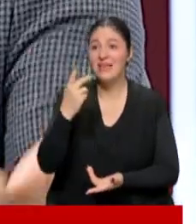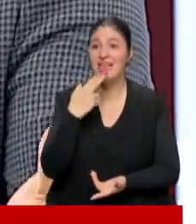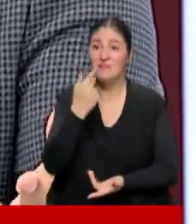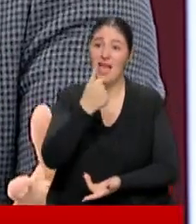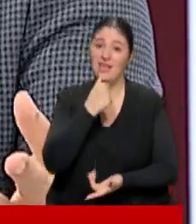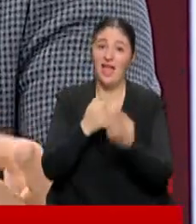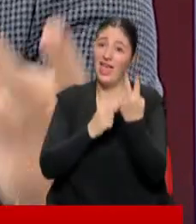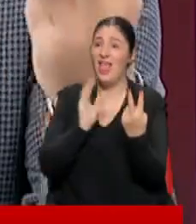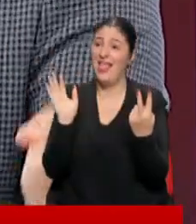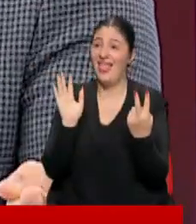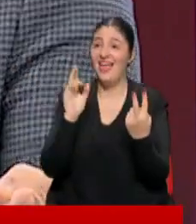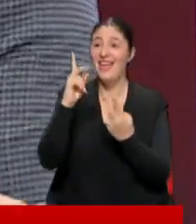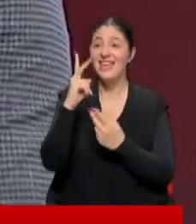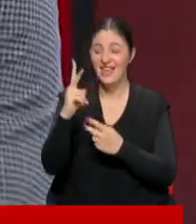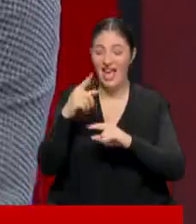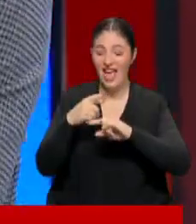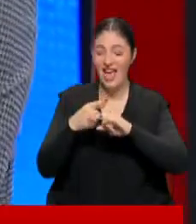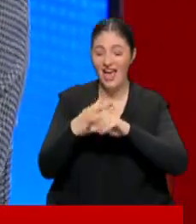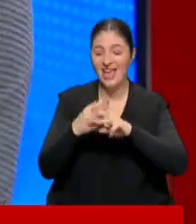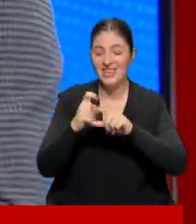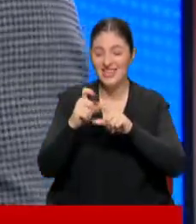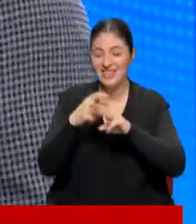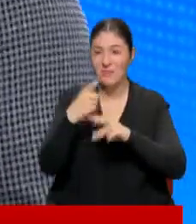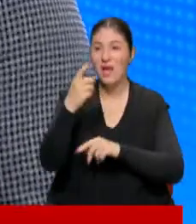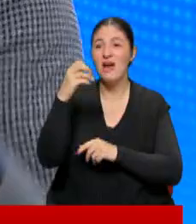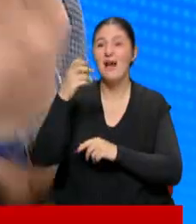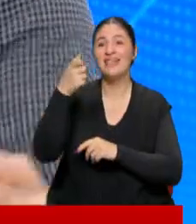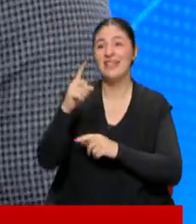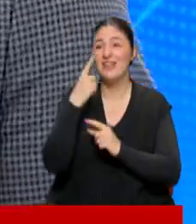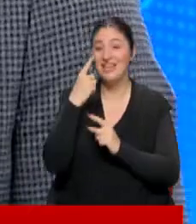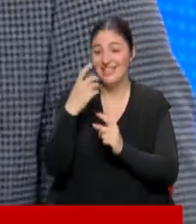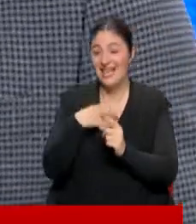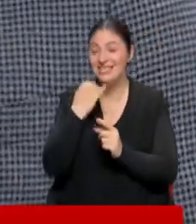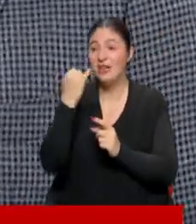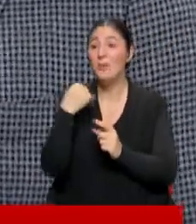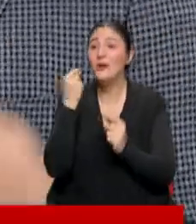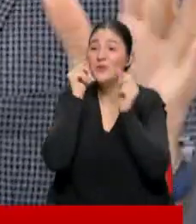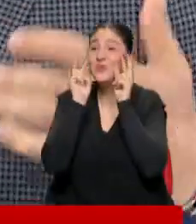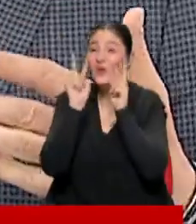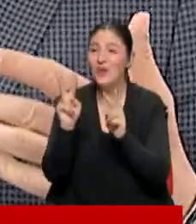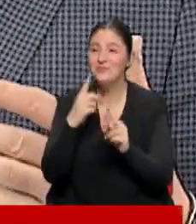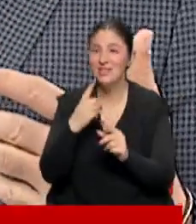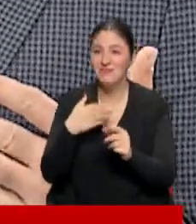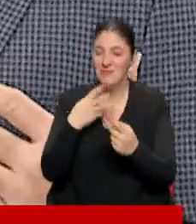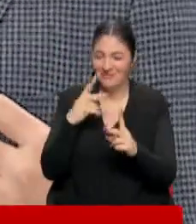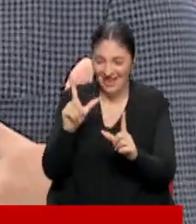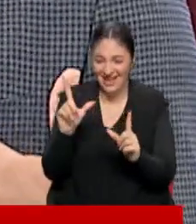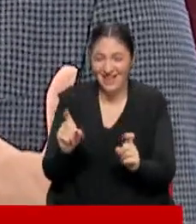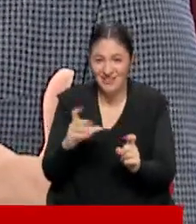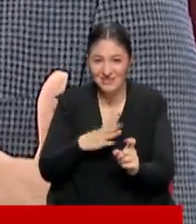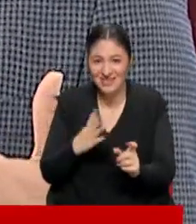kadın bir erkek iki hedefli bir Ak partiliyi ziyarete gittiler gözümle gördüm dedim Benim Açıklamama gerek kaldı